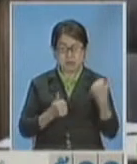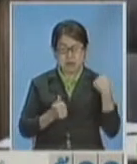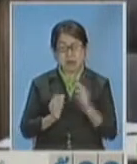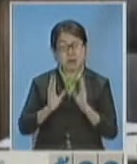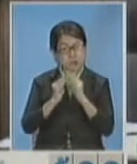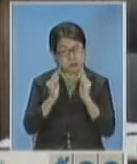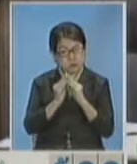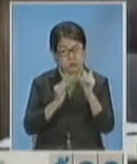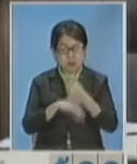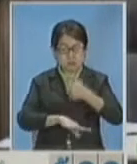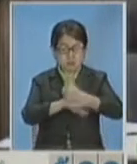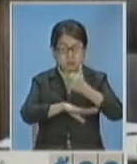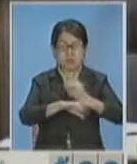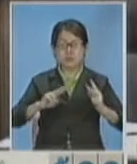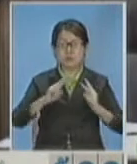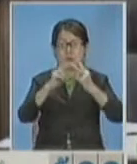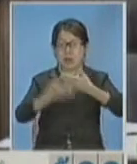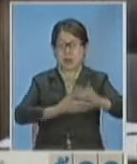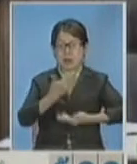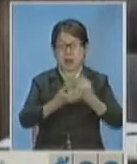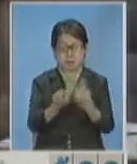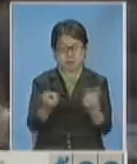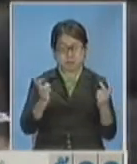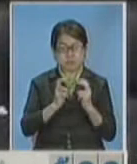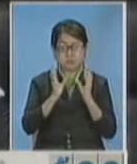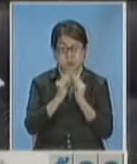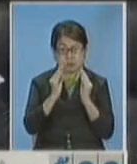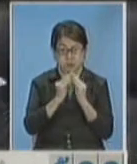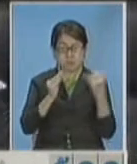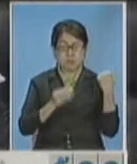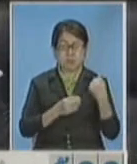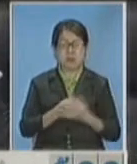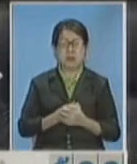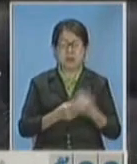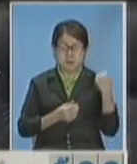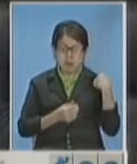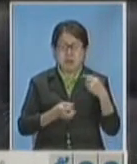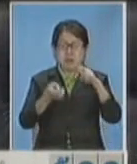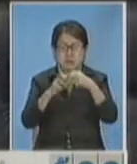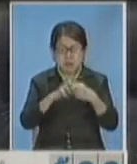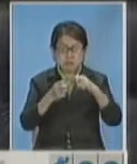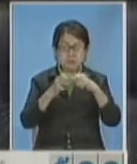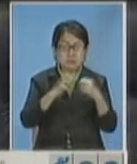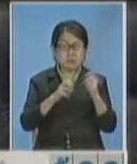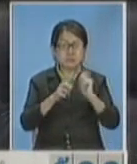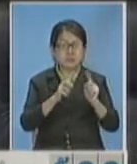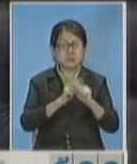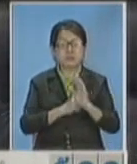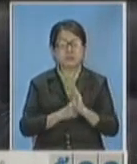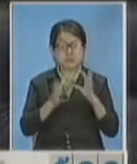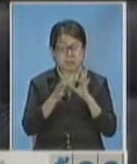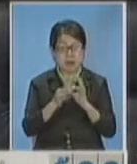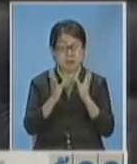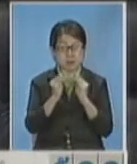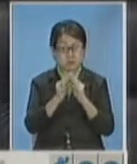โดยรัฐมนตรีว่าการกระทรวงพาณิชย์ได้นำข้อท้วงติงข้อร้องขอของในการประชุมกันม